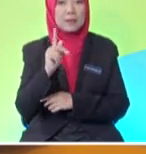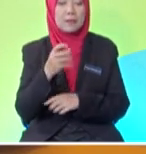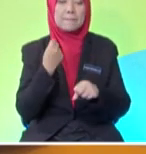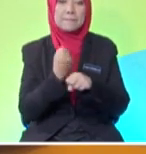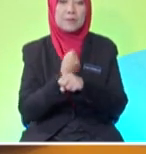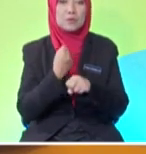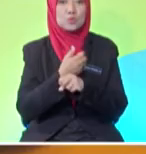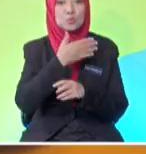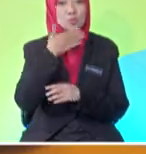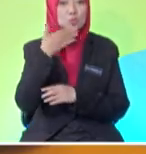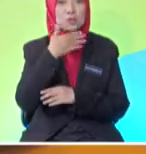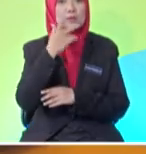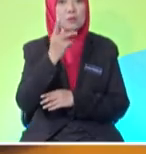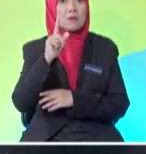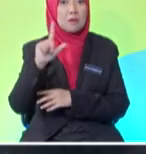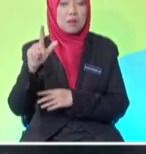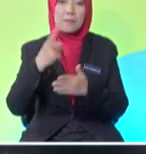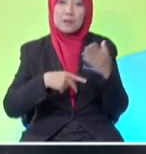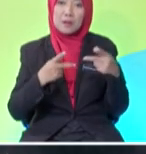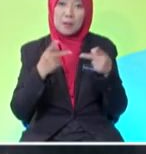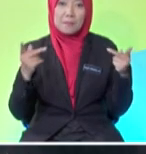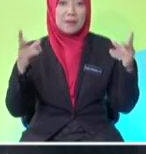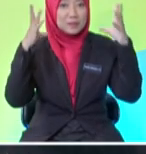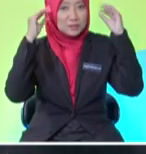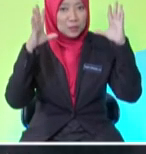muda Kuala Lumpur apa kabar